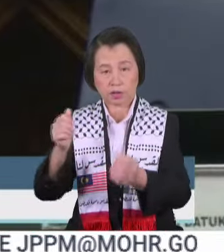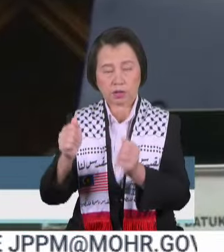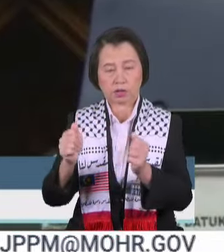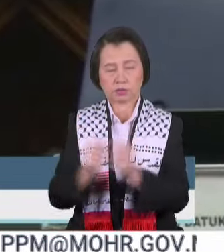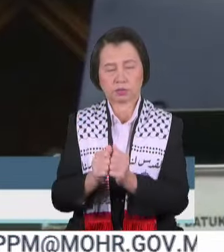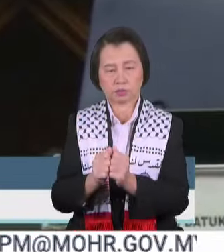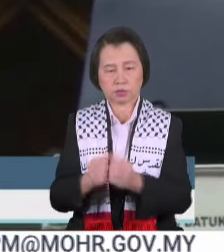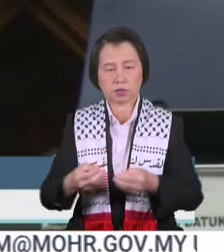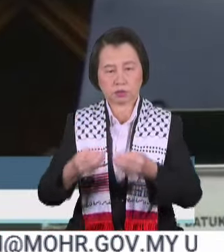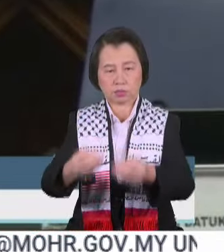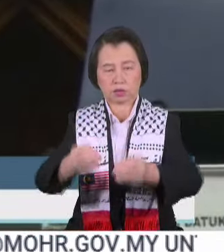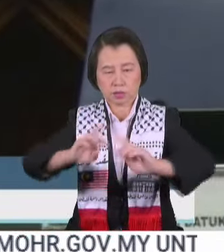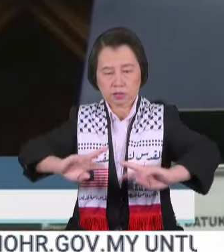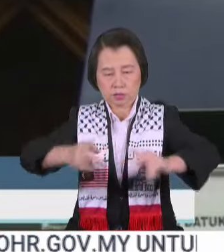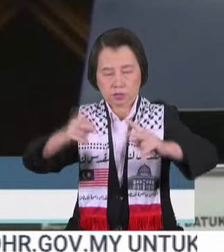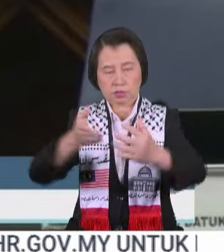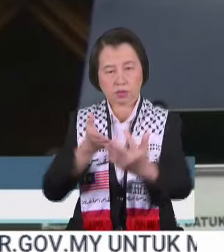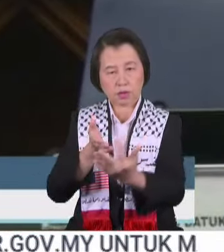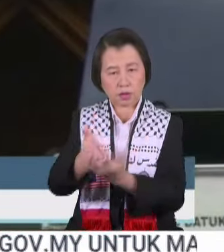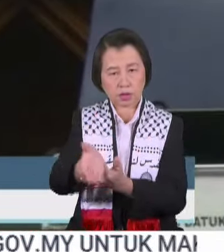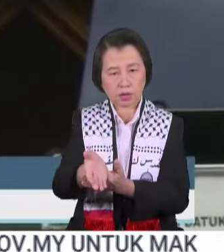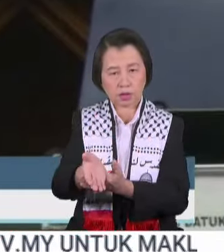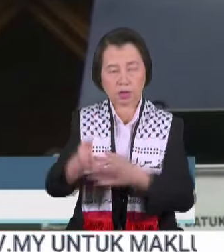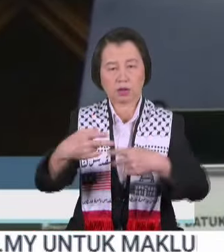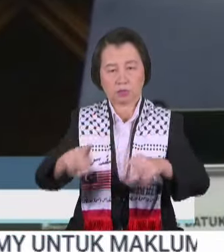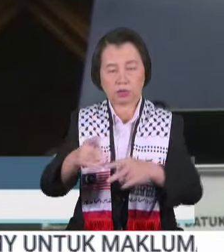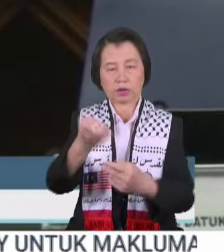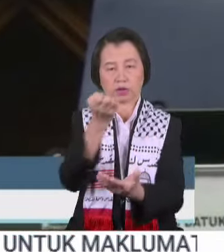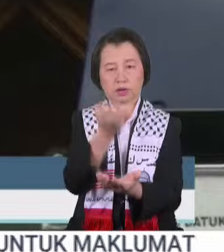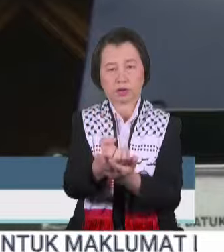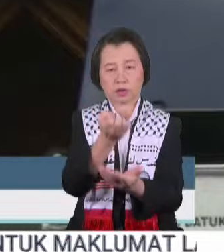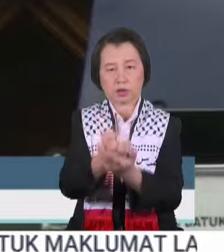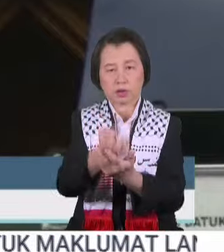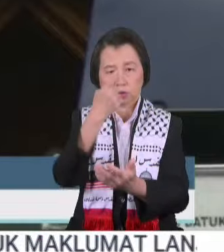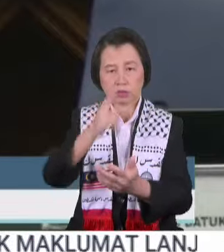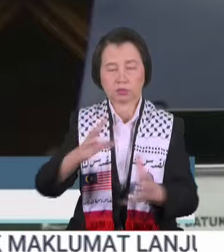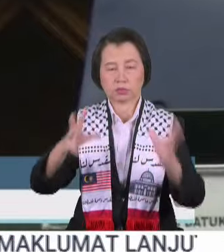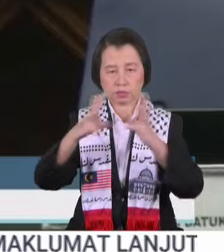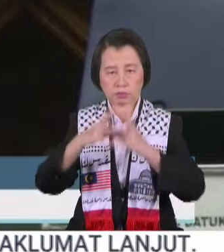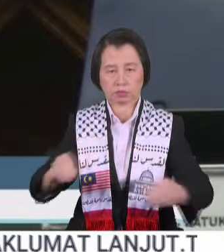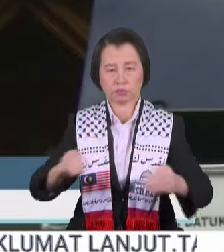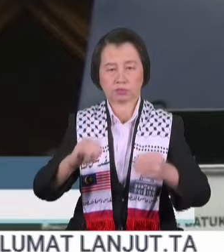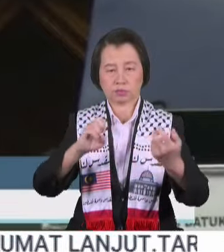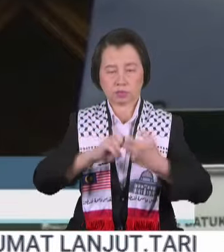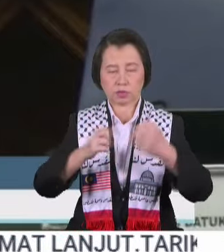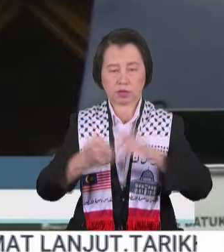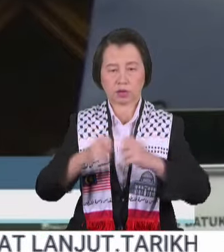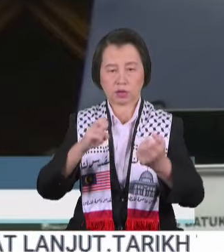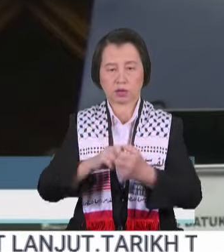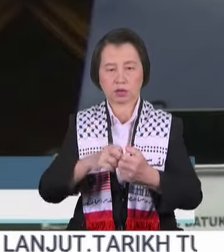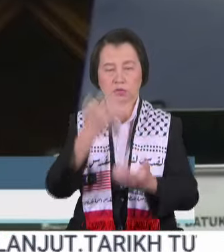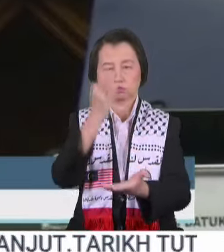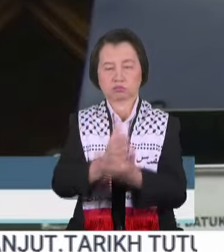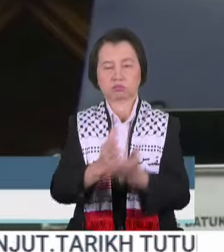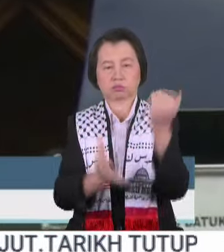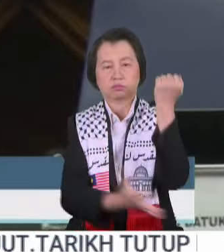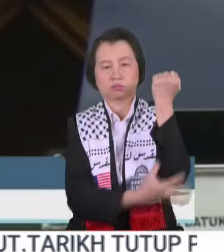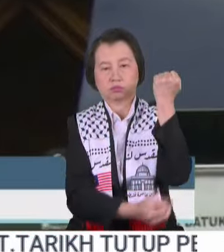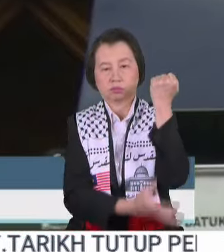sokongan bagi meningkatkan akses kepada peluang ekonomi untuk mengatasi isu pembasmian